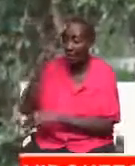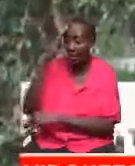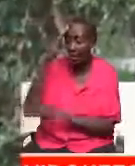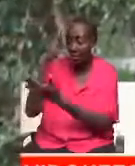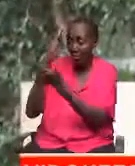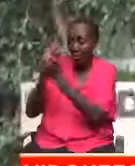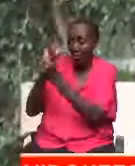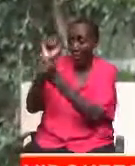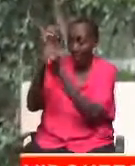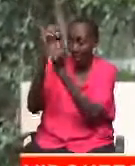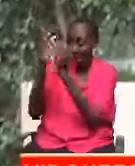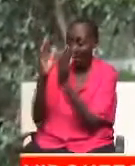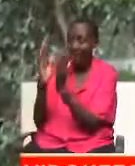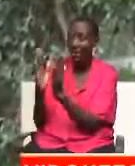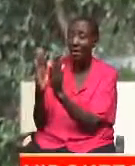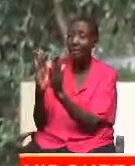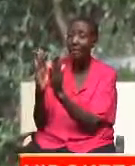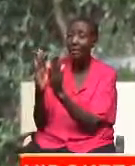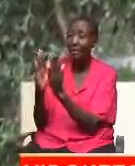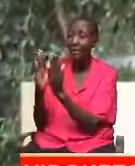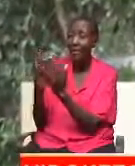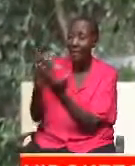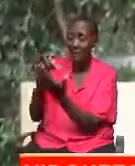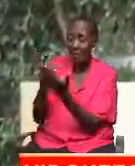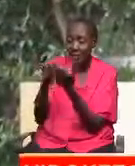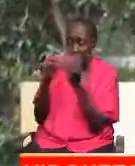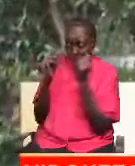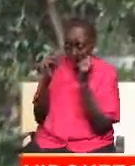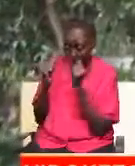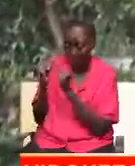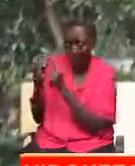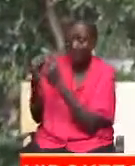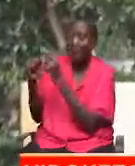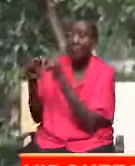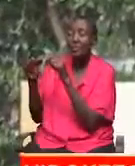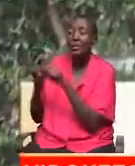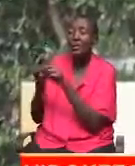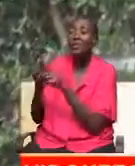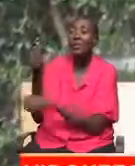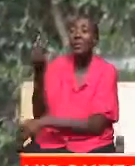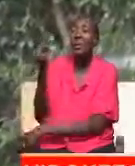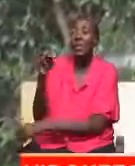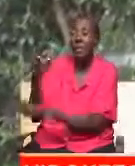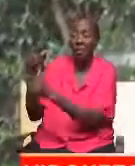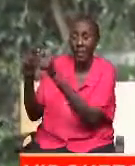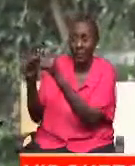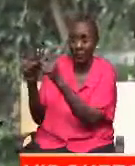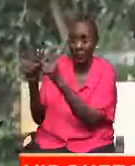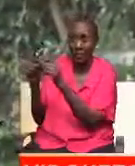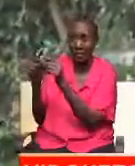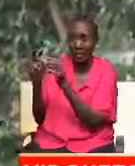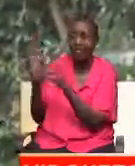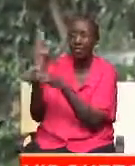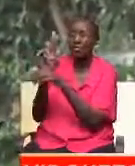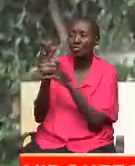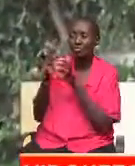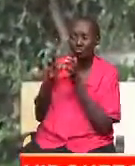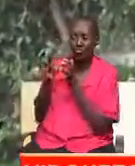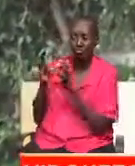Kenya na hali ngumu ambao wanapitia pia wanapitia. Kwa hivyo wasitumie nguvu kupita